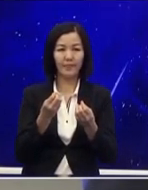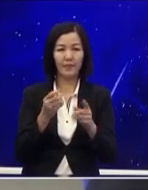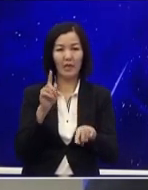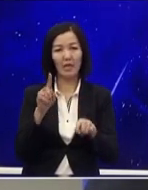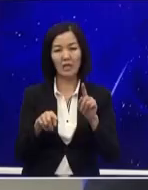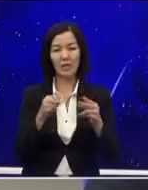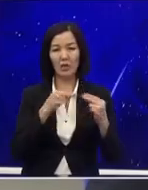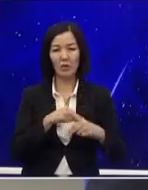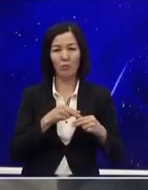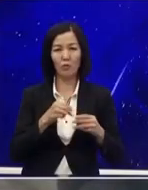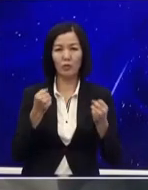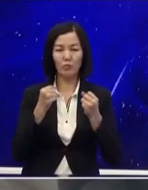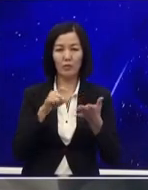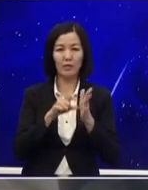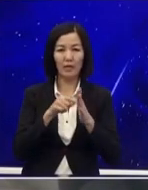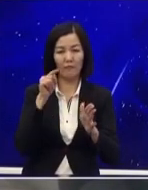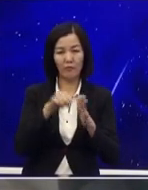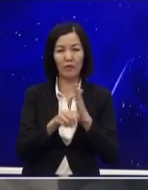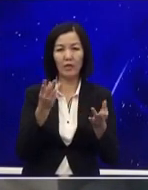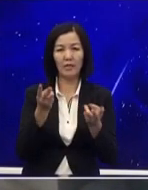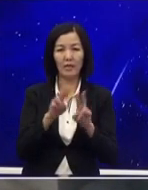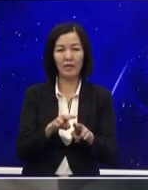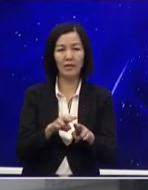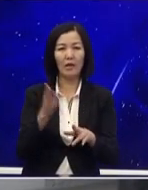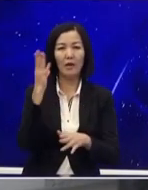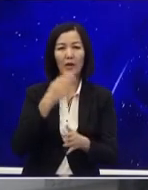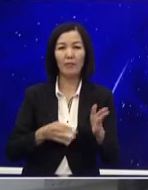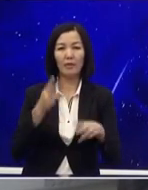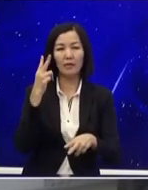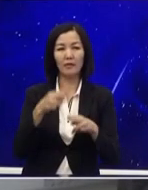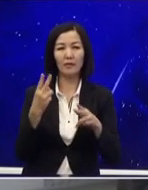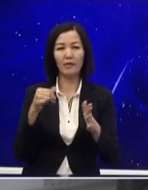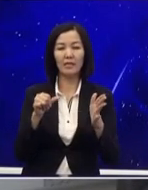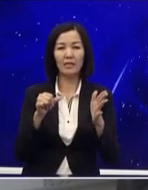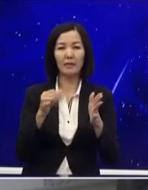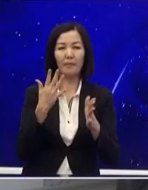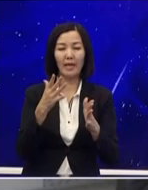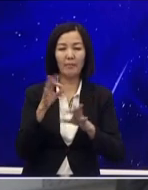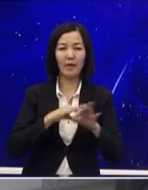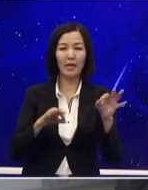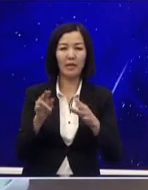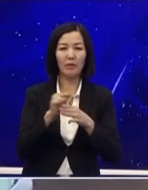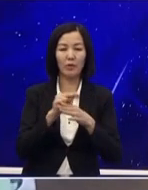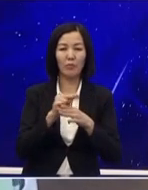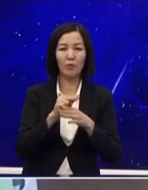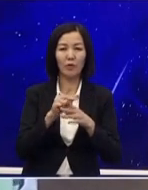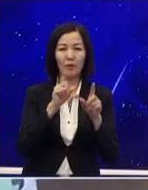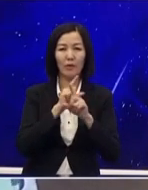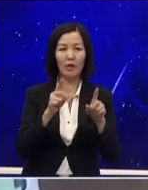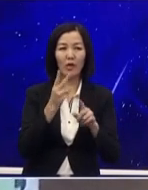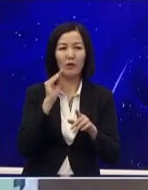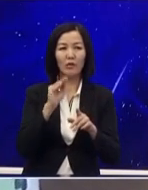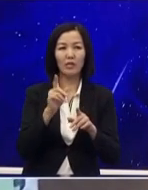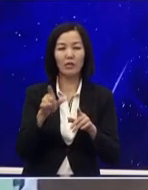некоторые работы в спортзале. В настоящее время по Алматинской области уже завершено 25 проектов. С начала ремонтных работ на этих объектах около